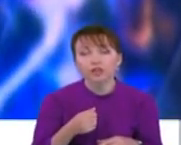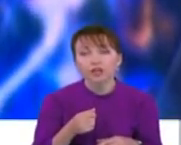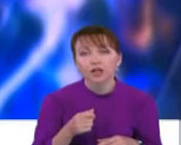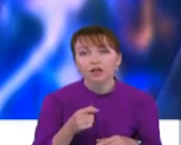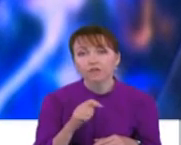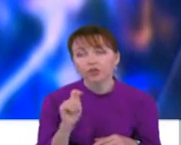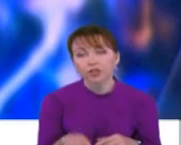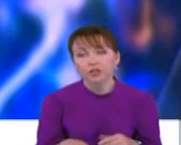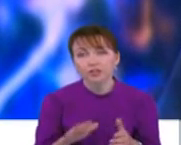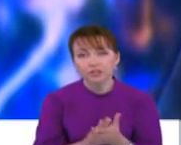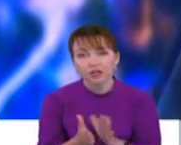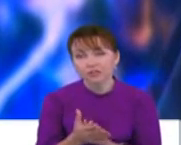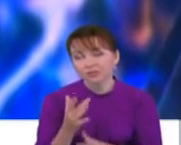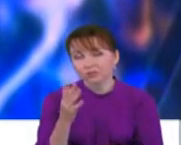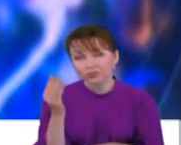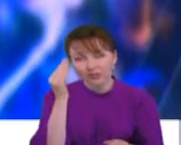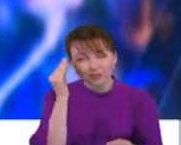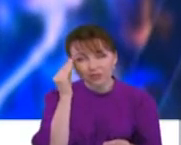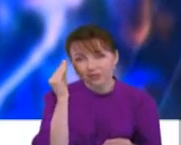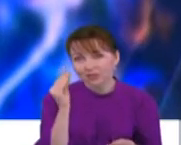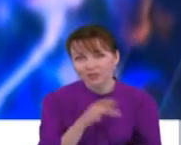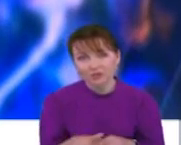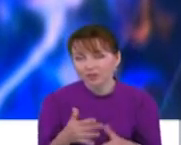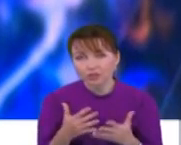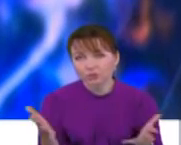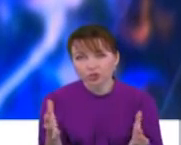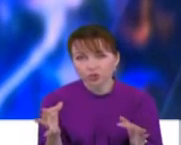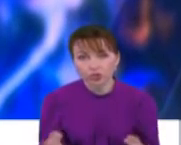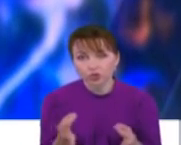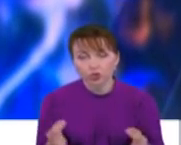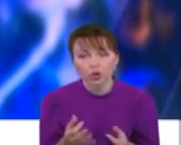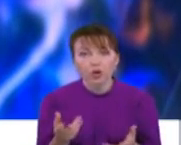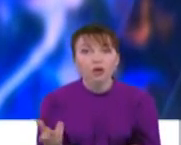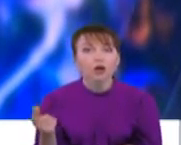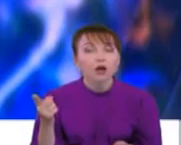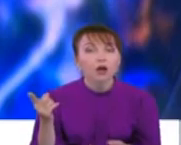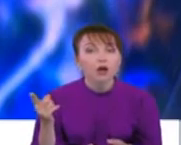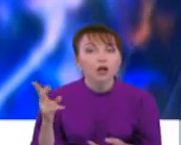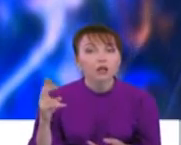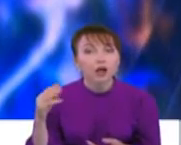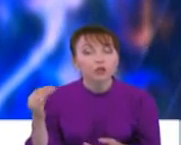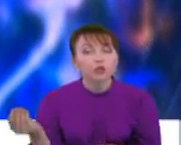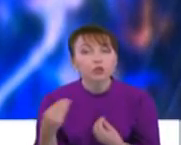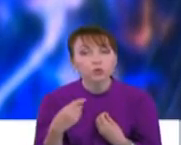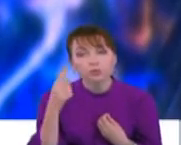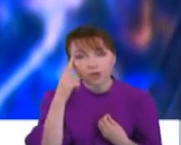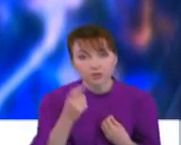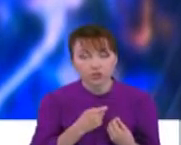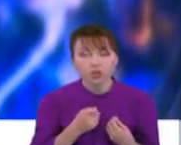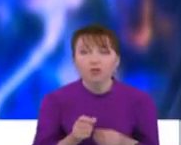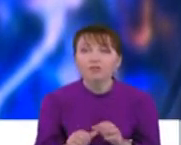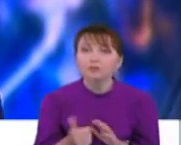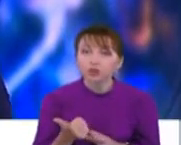такий імітаційний захід і більше нічого. Тобто вони нам дають зворотні меседжі. Ви спочатку на